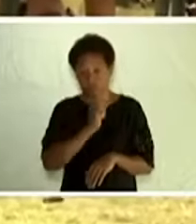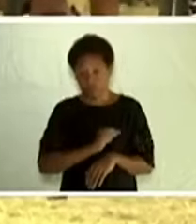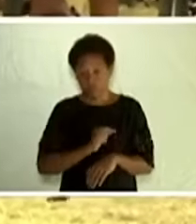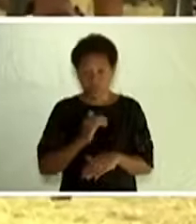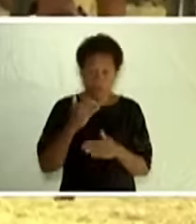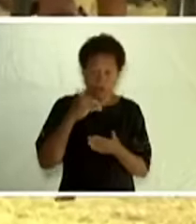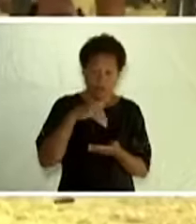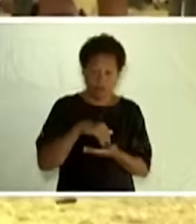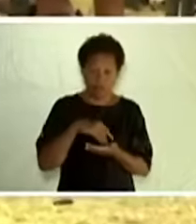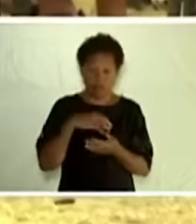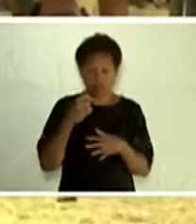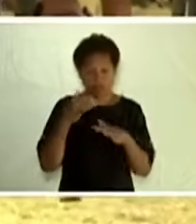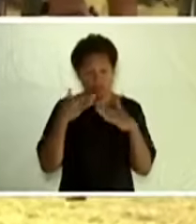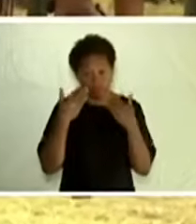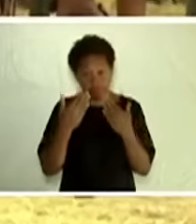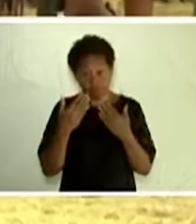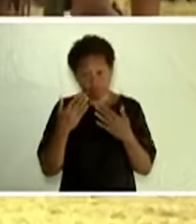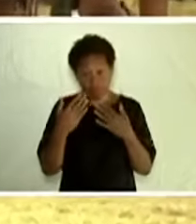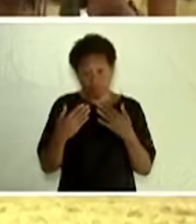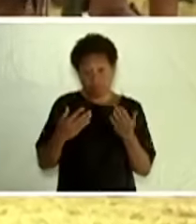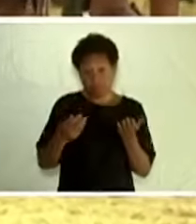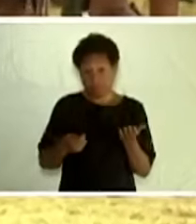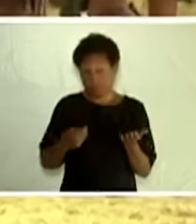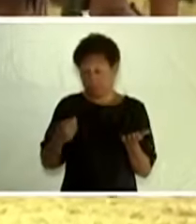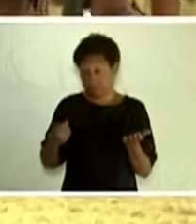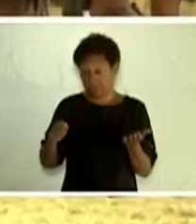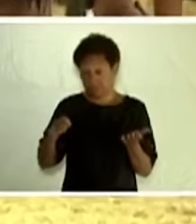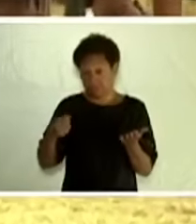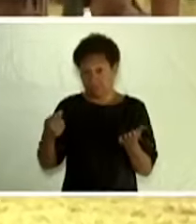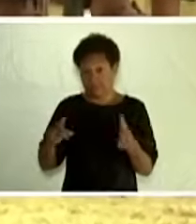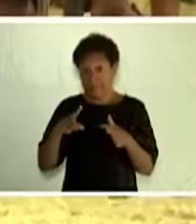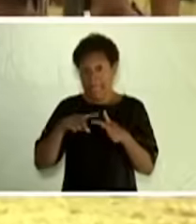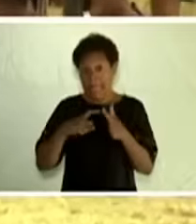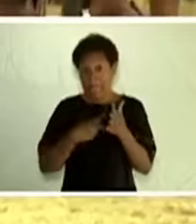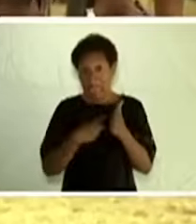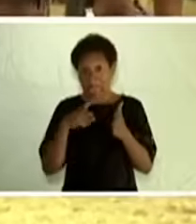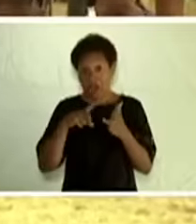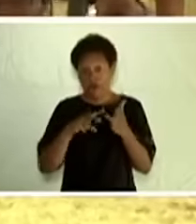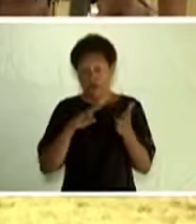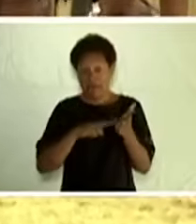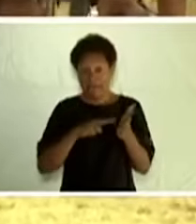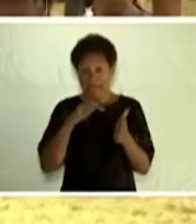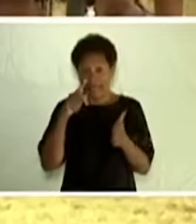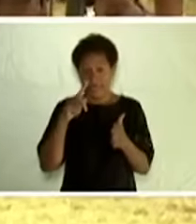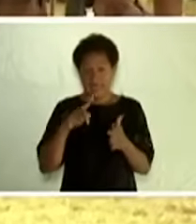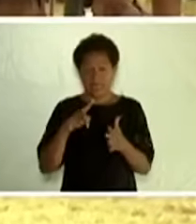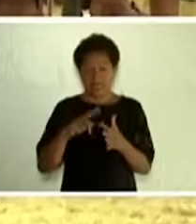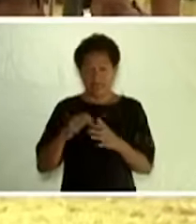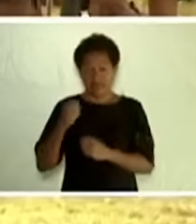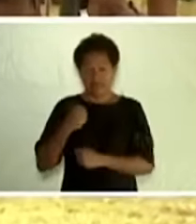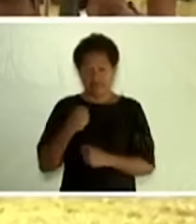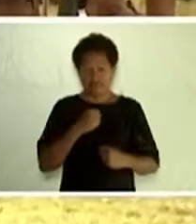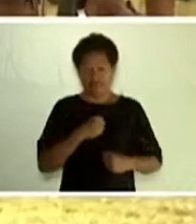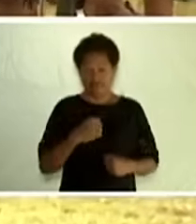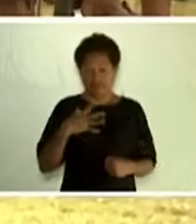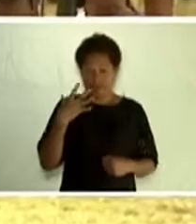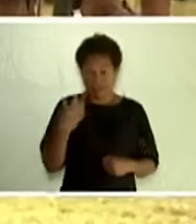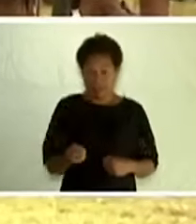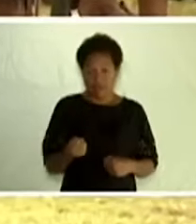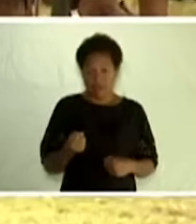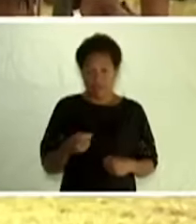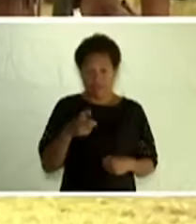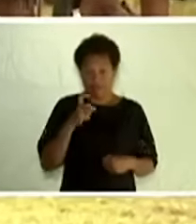matanga ni kuwa kaubuan binaka ni tiko turangan ni Valu eroni dua imbe mena bang madalata ka manda bikenda na